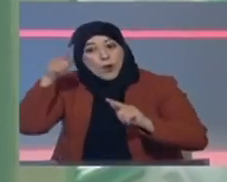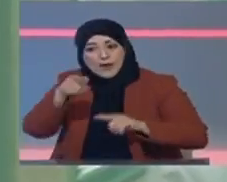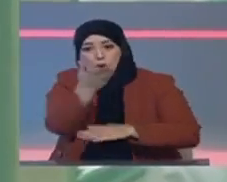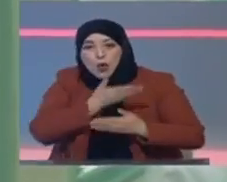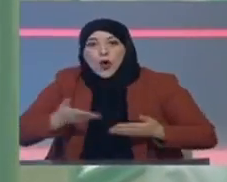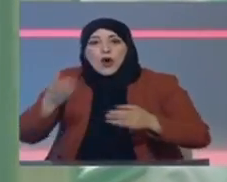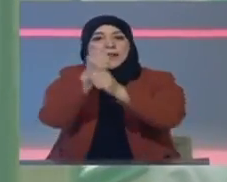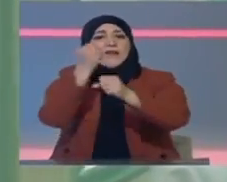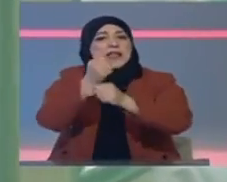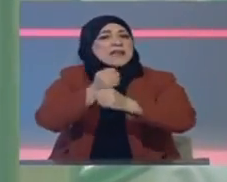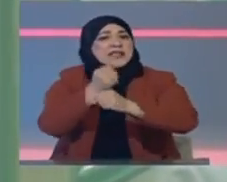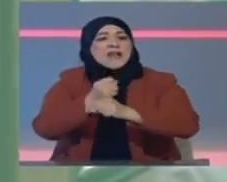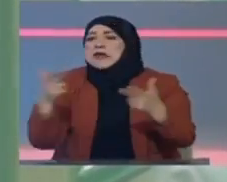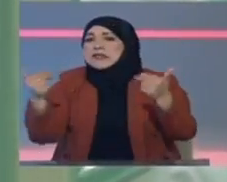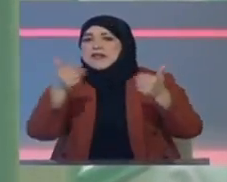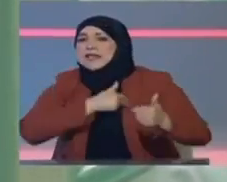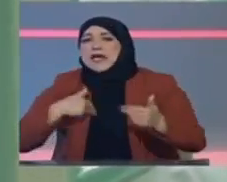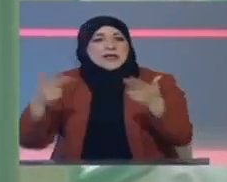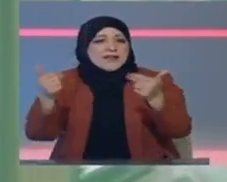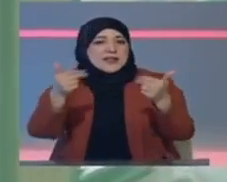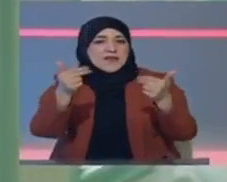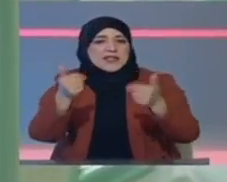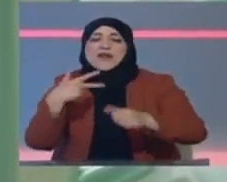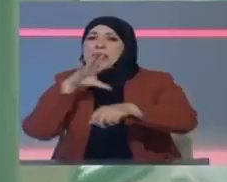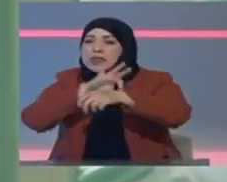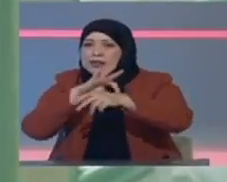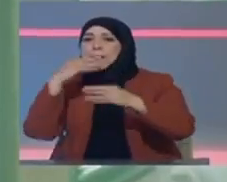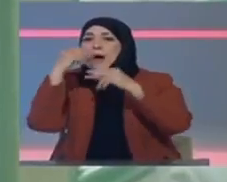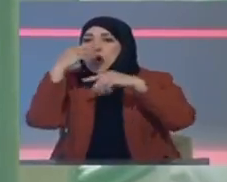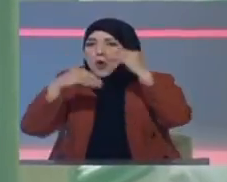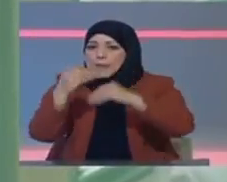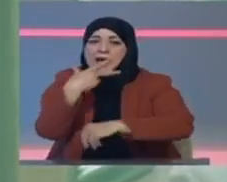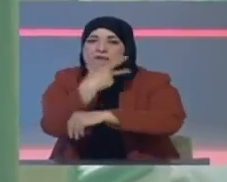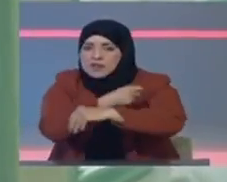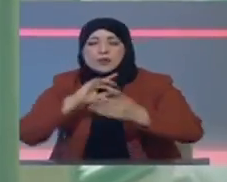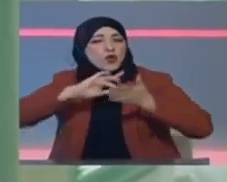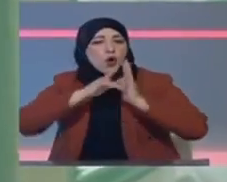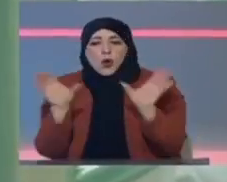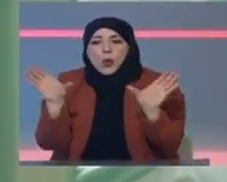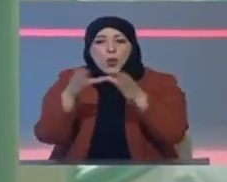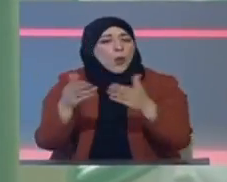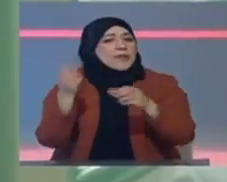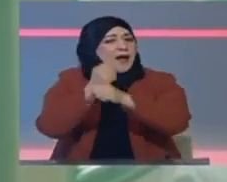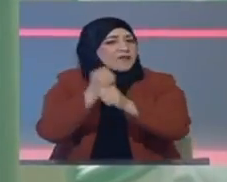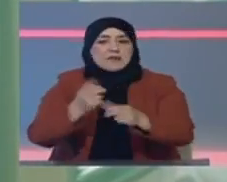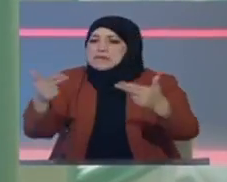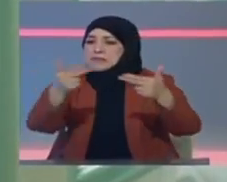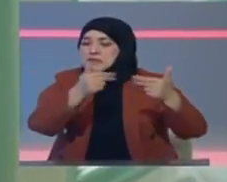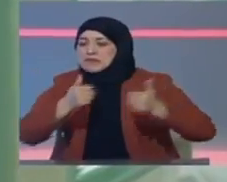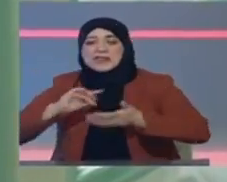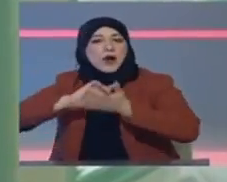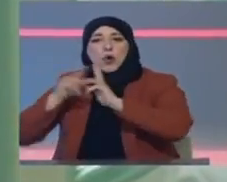نخدم اه في ظروف اه سلامه اه لجميع ال